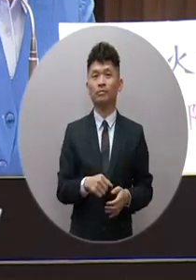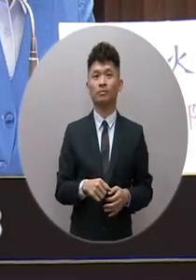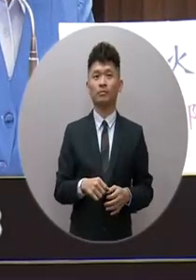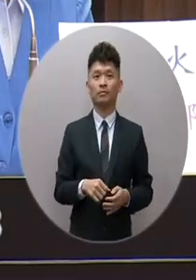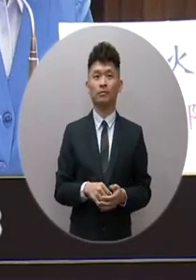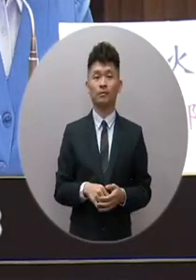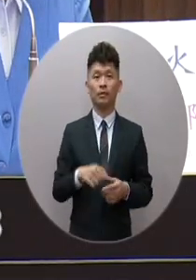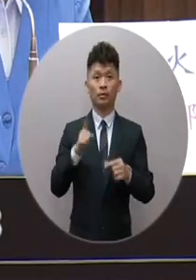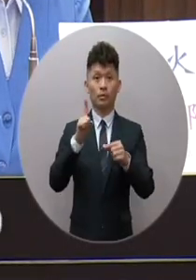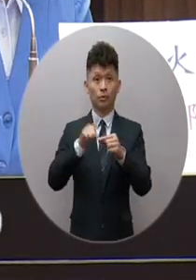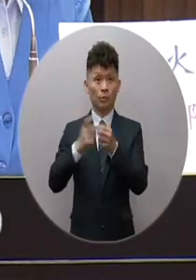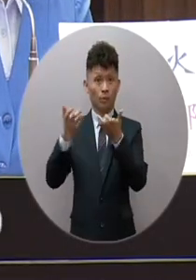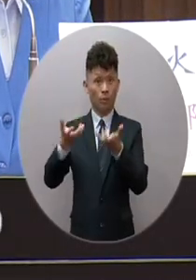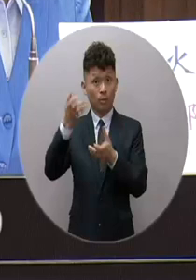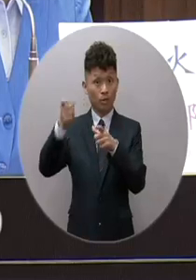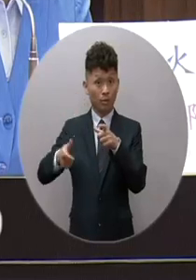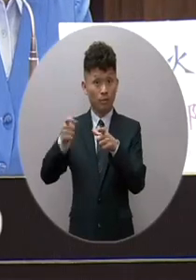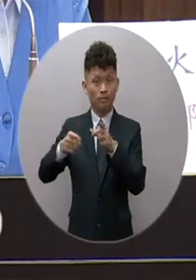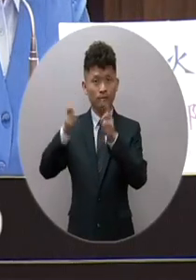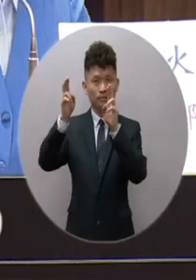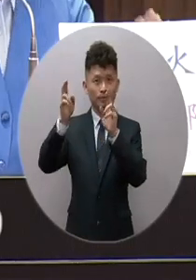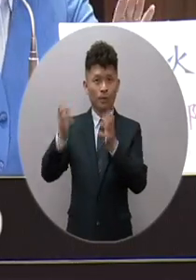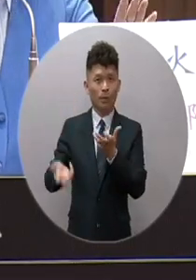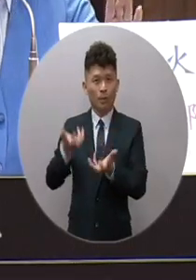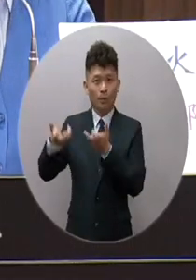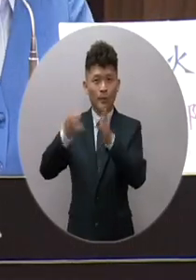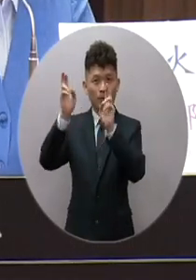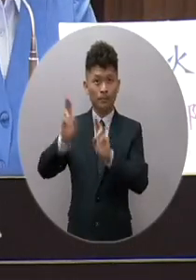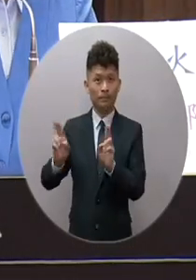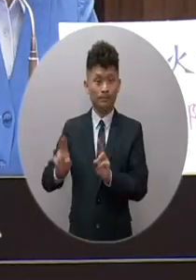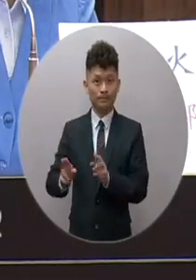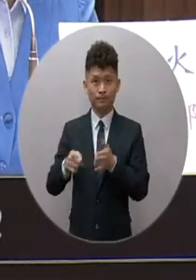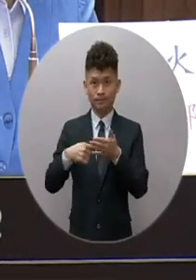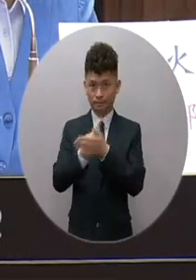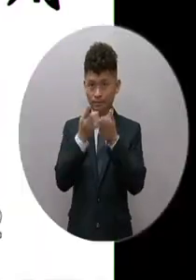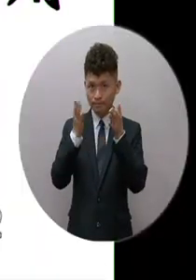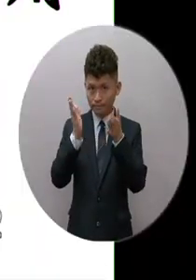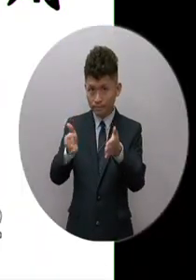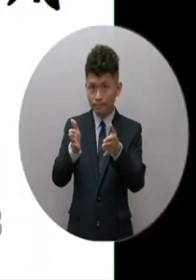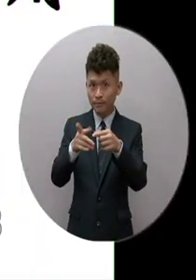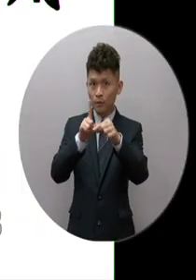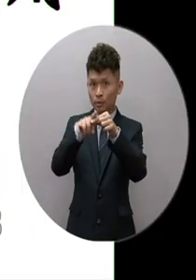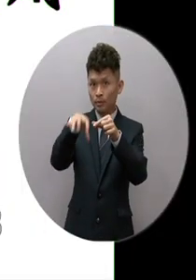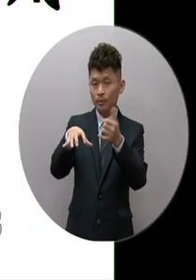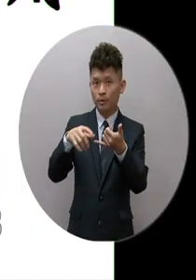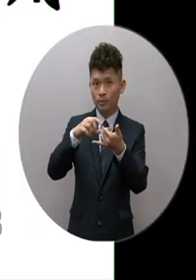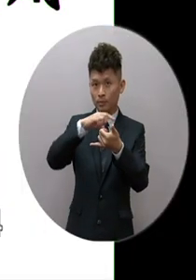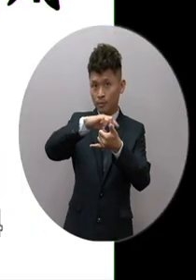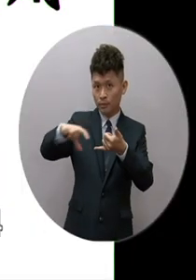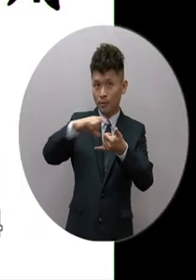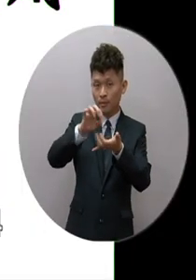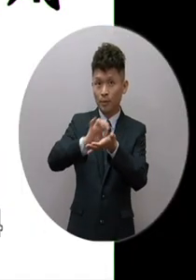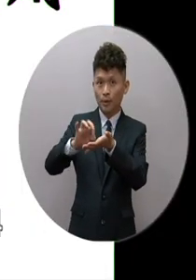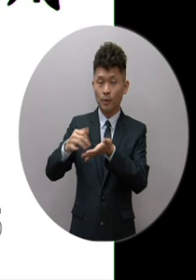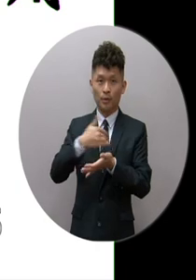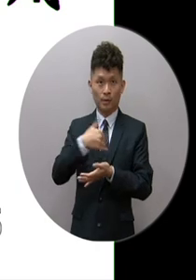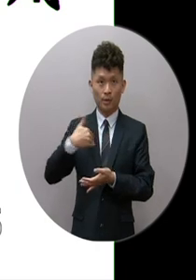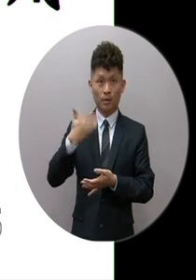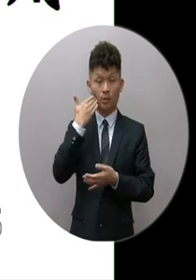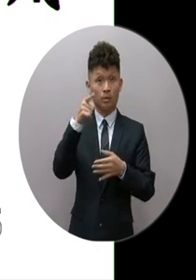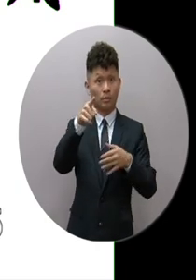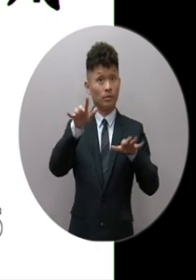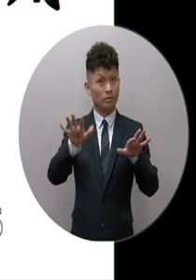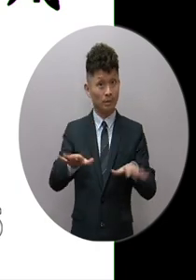们的中火它所提供的电力只限定中部使用。如果你今天没办法承